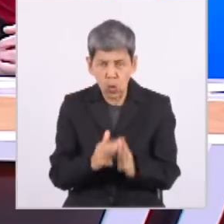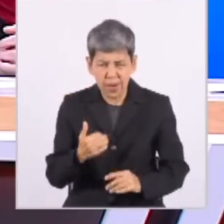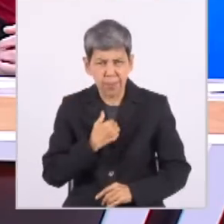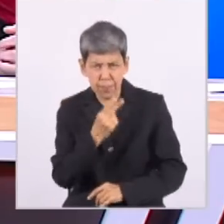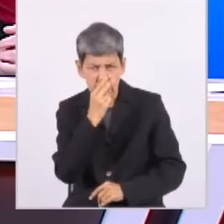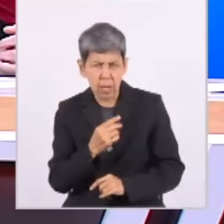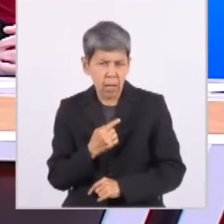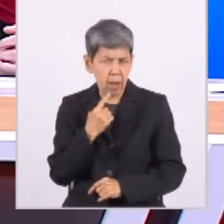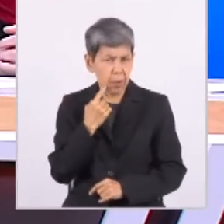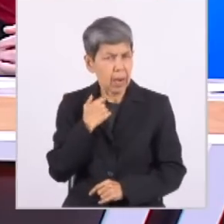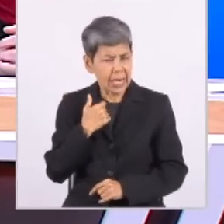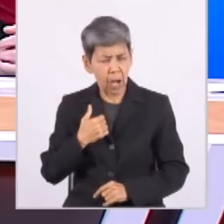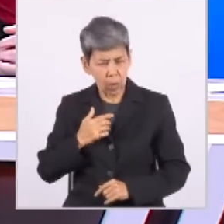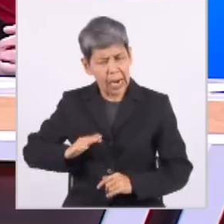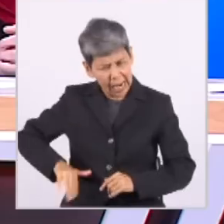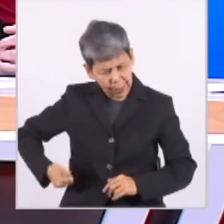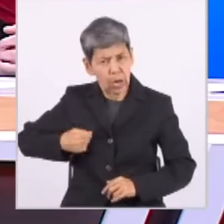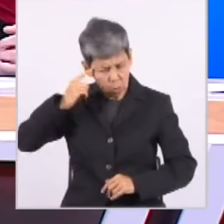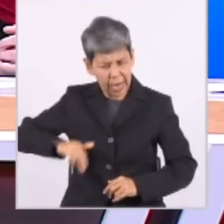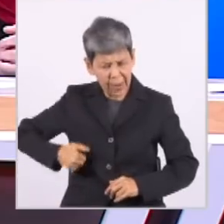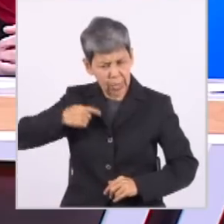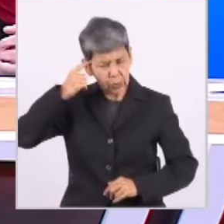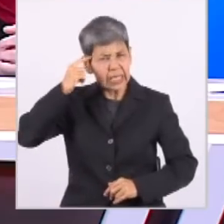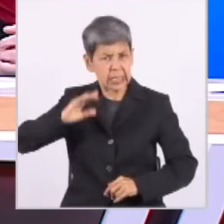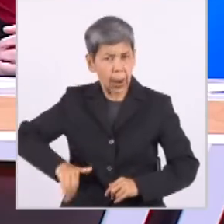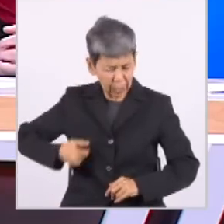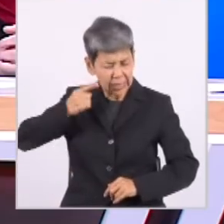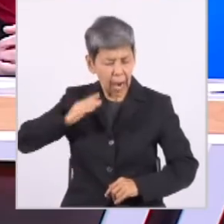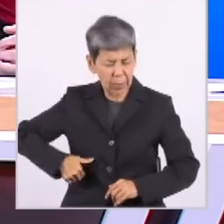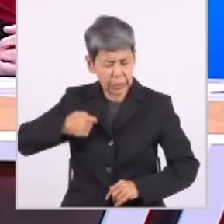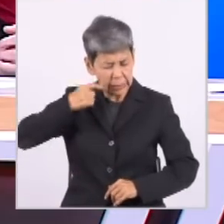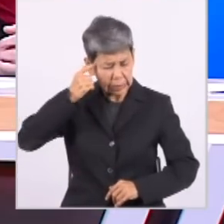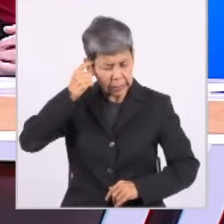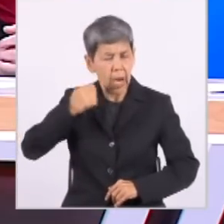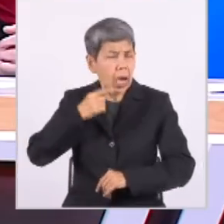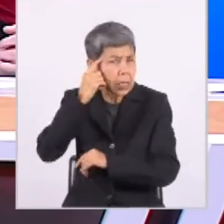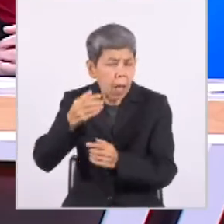ฟังแบบนี้เนี่ยอิฉันเป็นคนเขมรนะฉันรู้เลยเนี่ยเป็นน่าจะเป็นกัมพูชาอ่าหลายคนก็ส่งข้อความมานะคะ